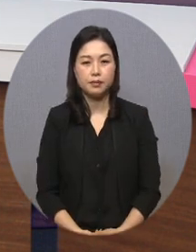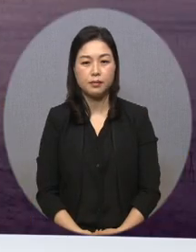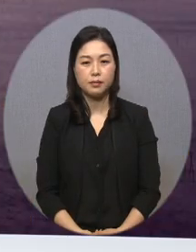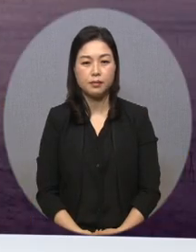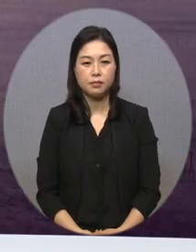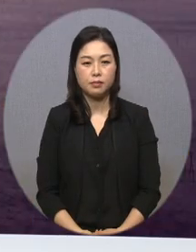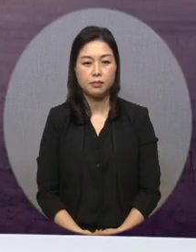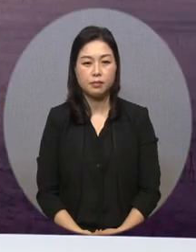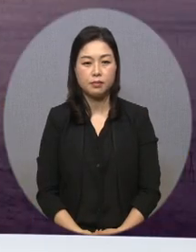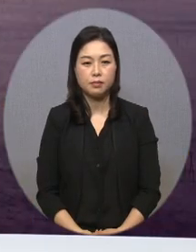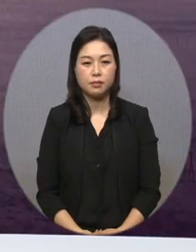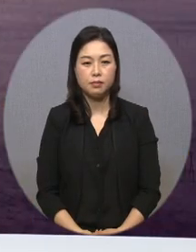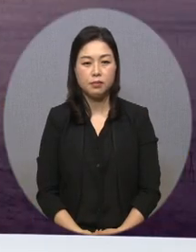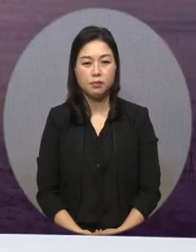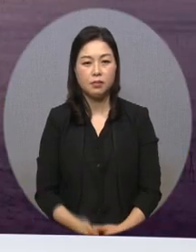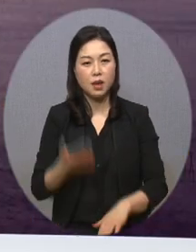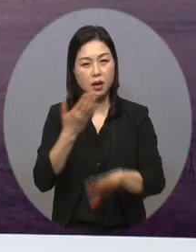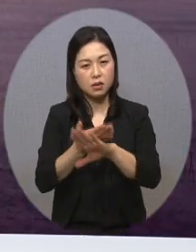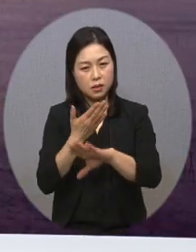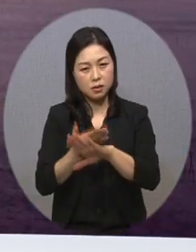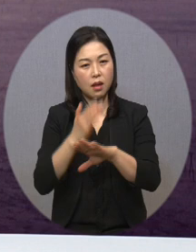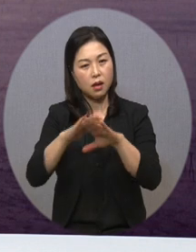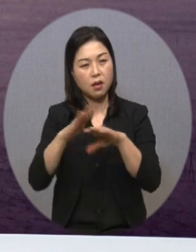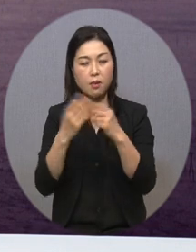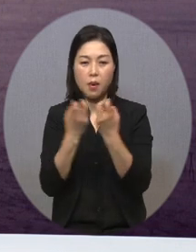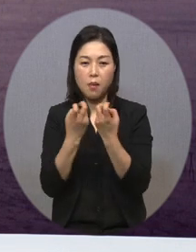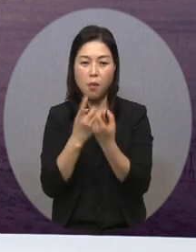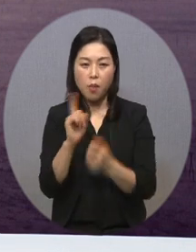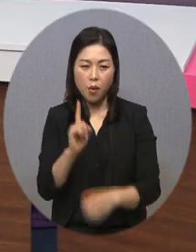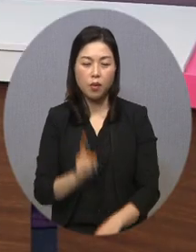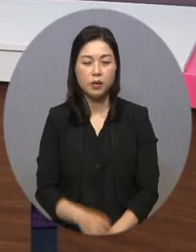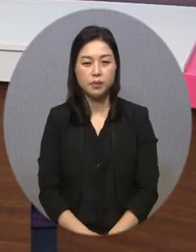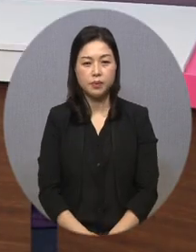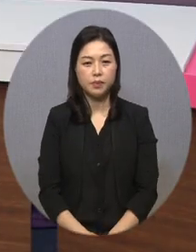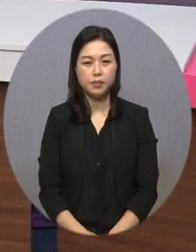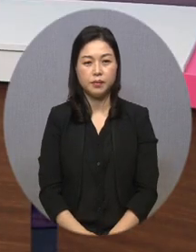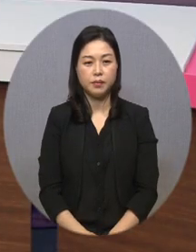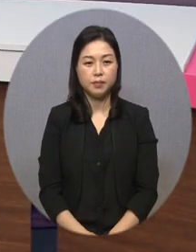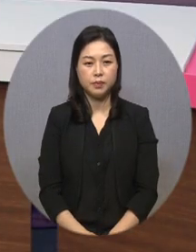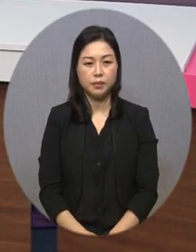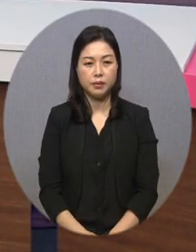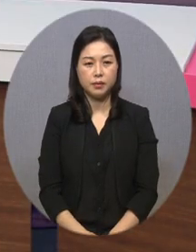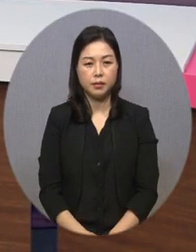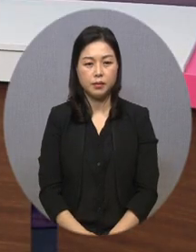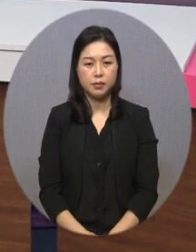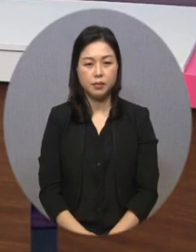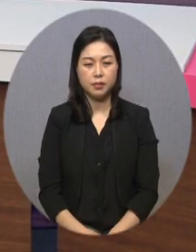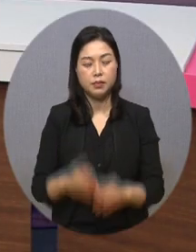그 위에 다른 처우 개선 방안은 무엇인가요? 예, 현실적으로 사실은 우리